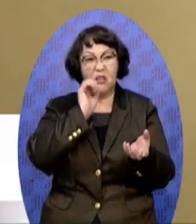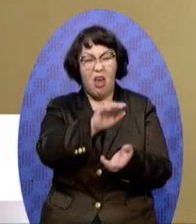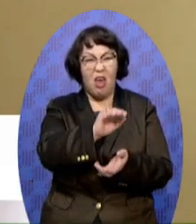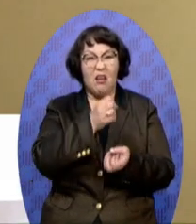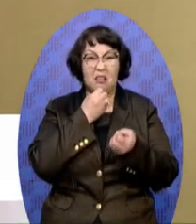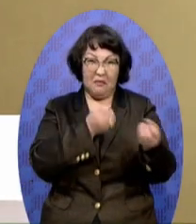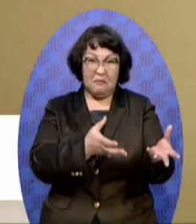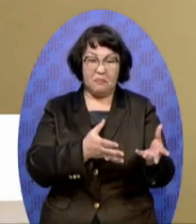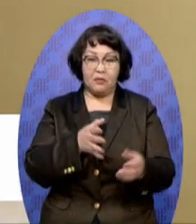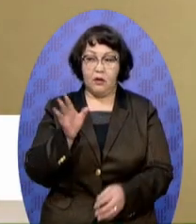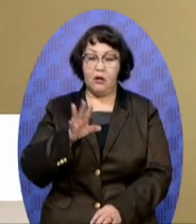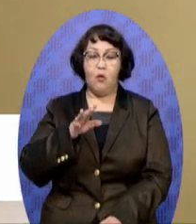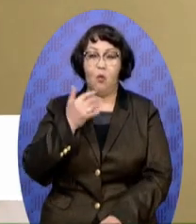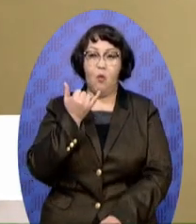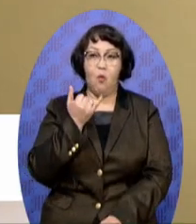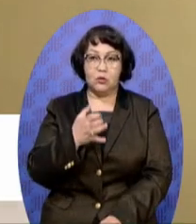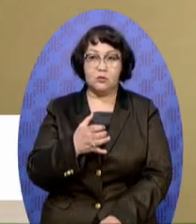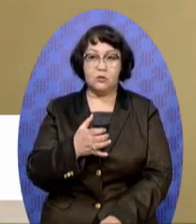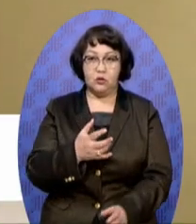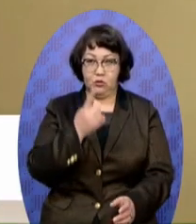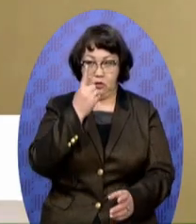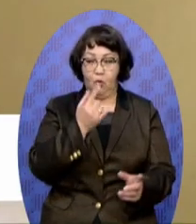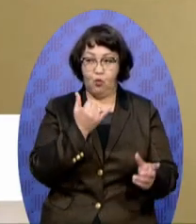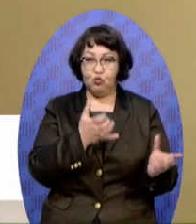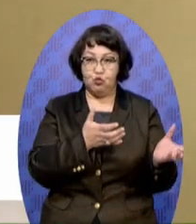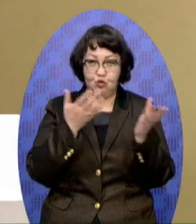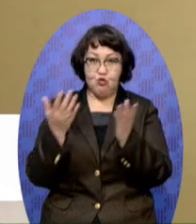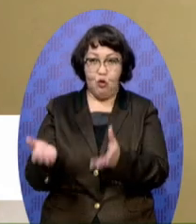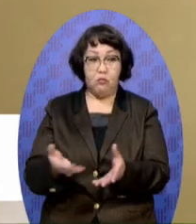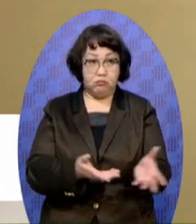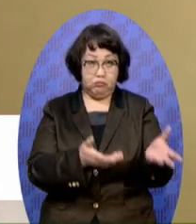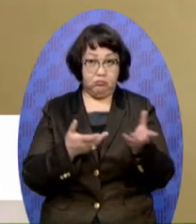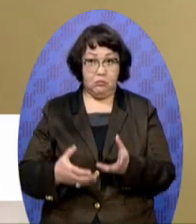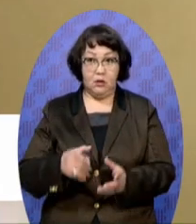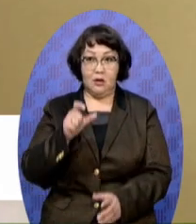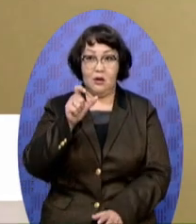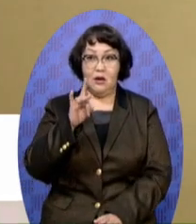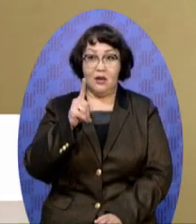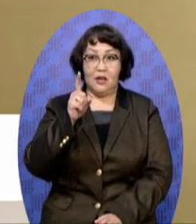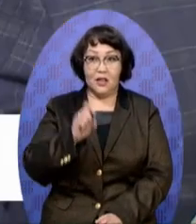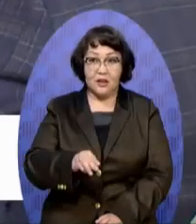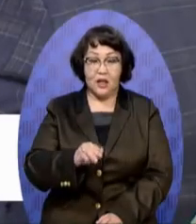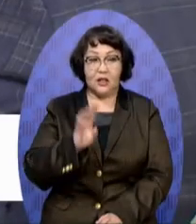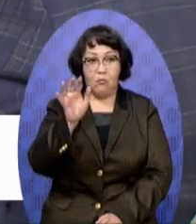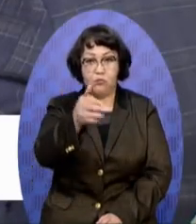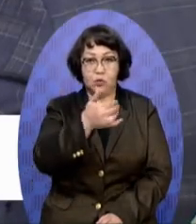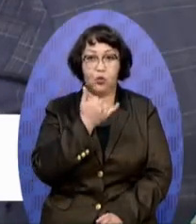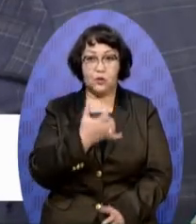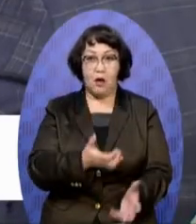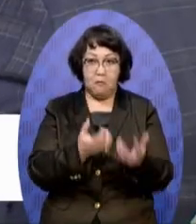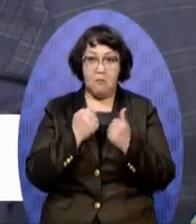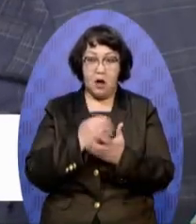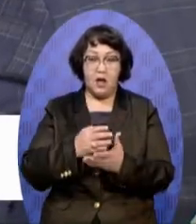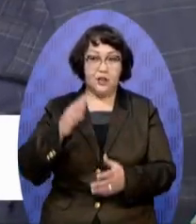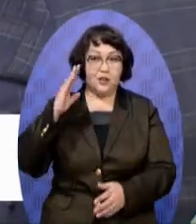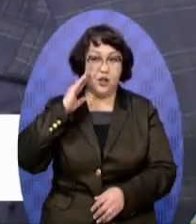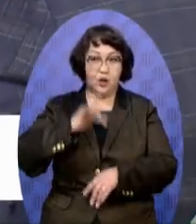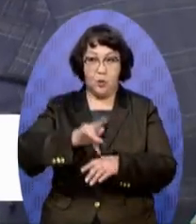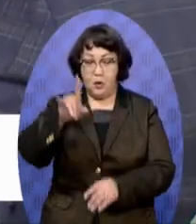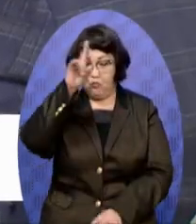усаа гаднаас зөвхөн усал оруулж ийгээд тэгээд эргэлтээр хасаа авч байгаа. Цэргийн төв эмнэлэгт настай